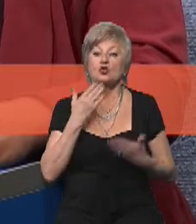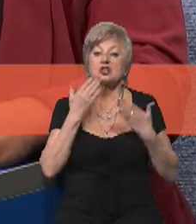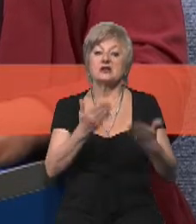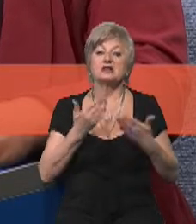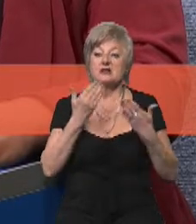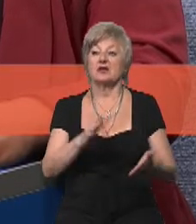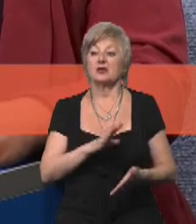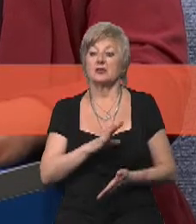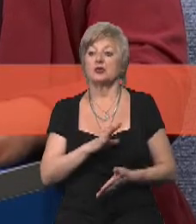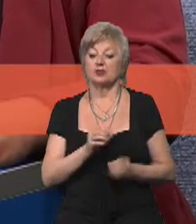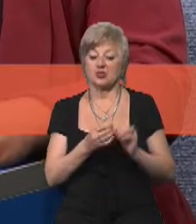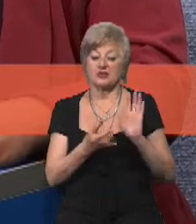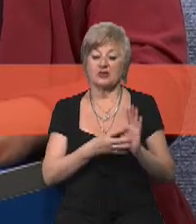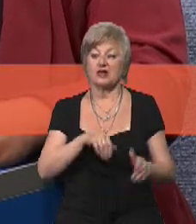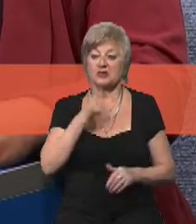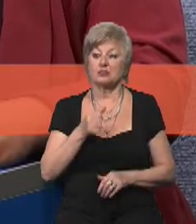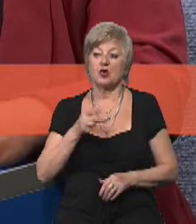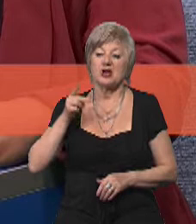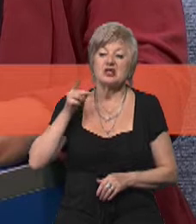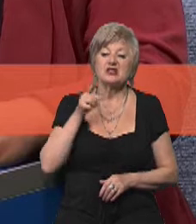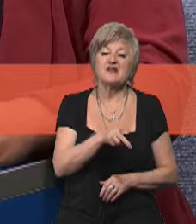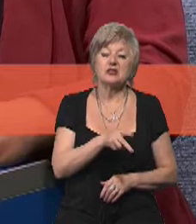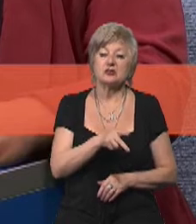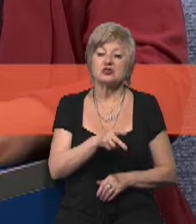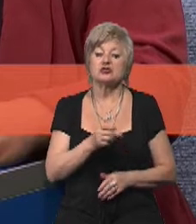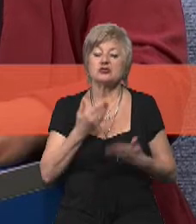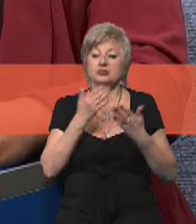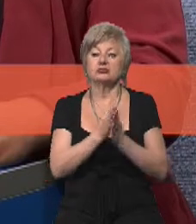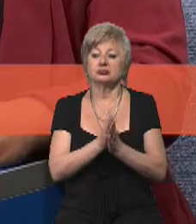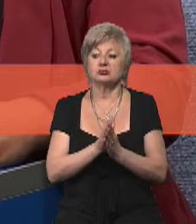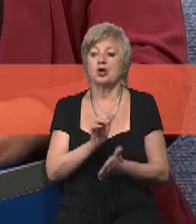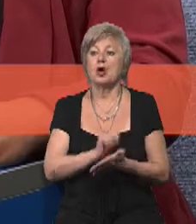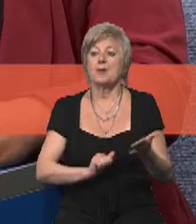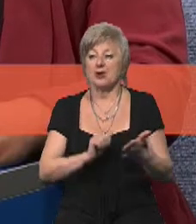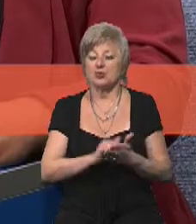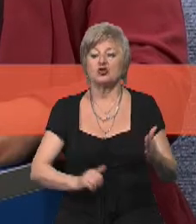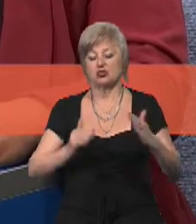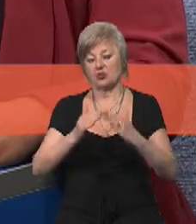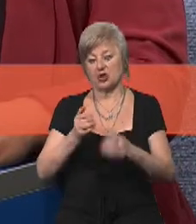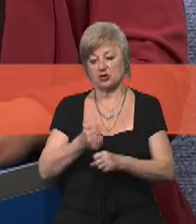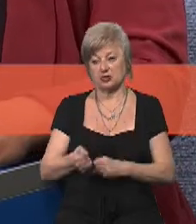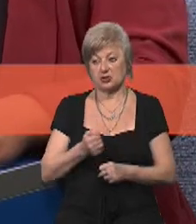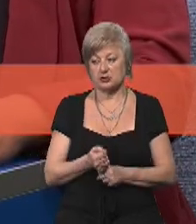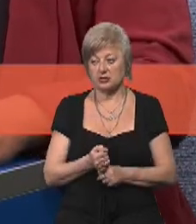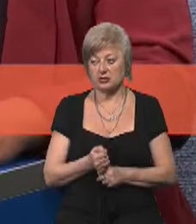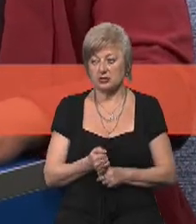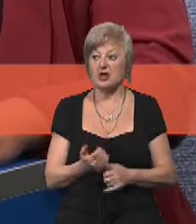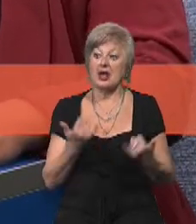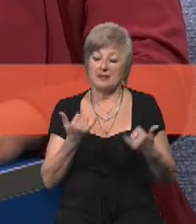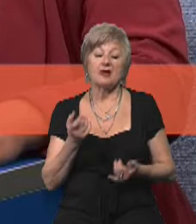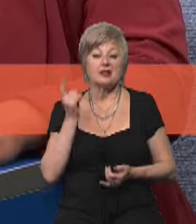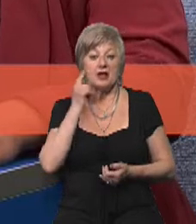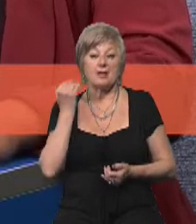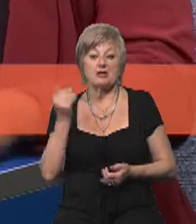вже в 2019 році, 2000 звернень з причин домашнього насильства. До речі, давайте